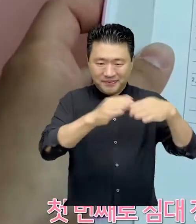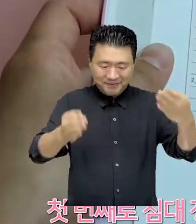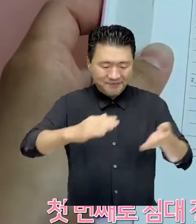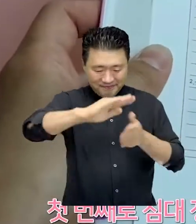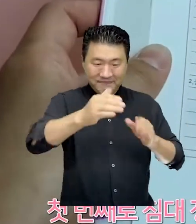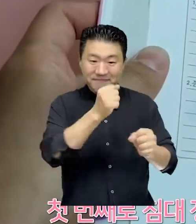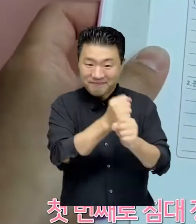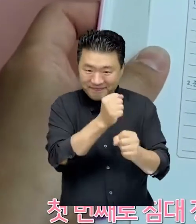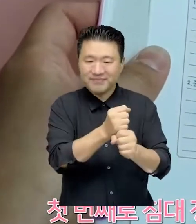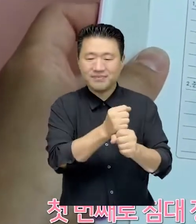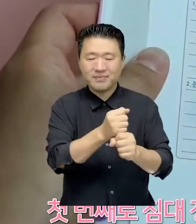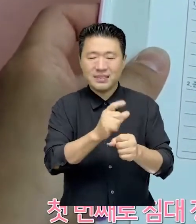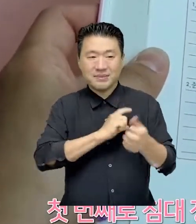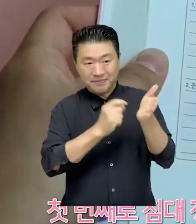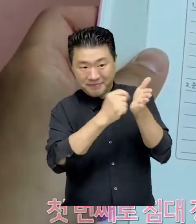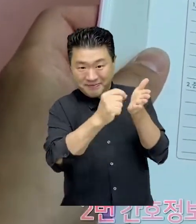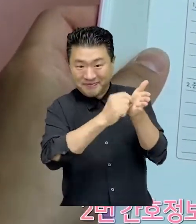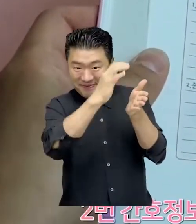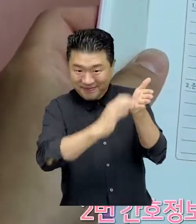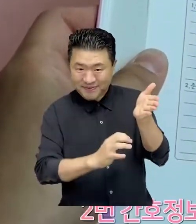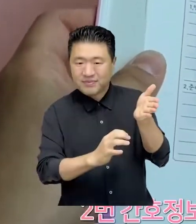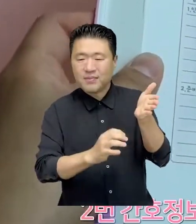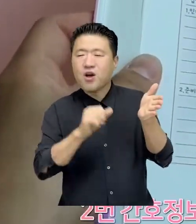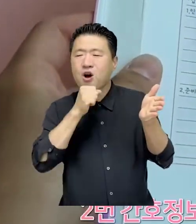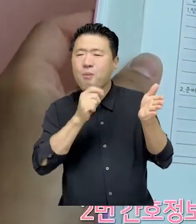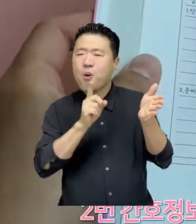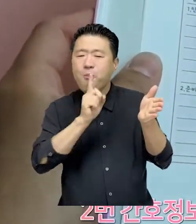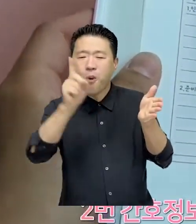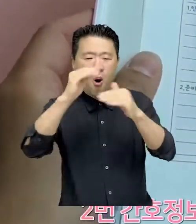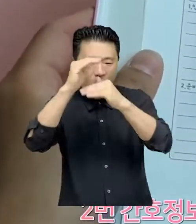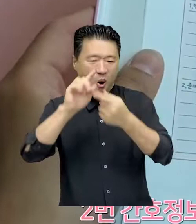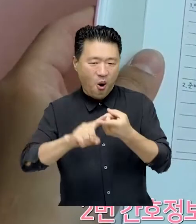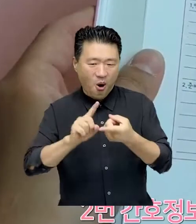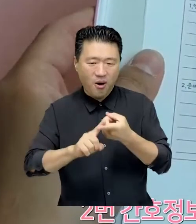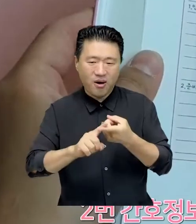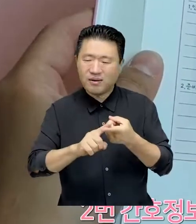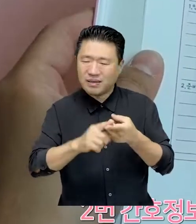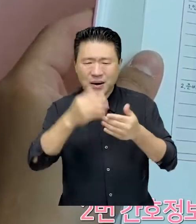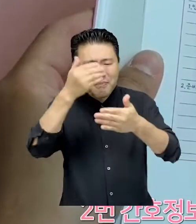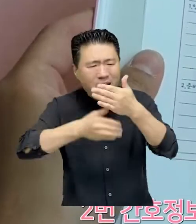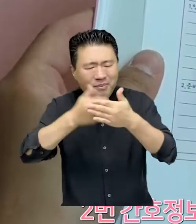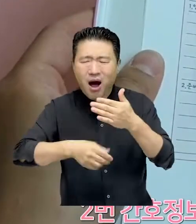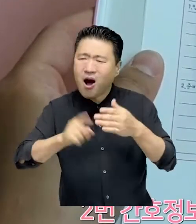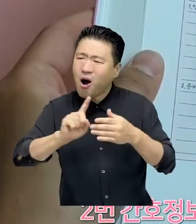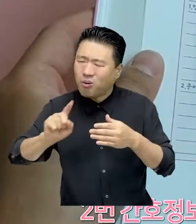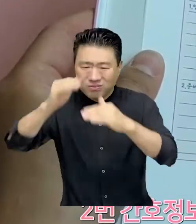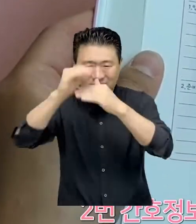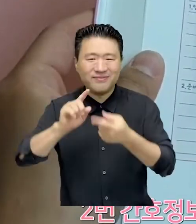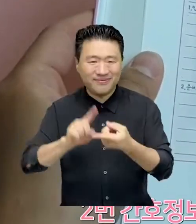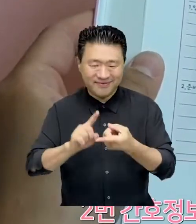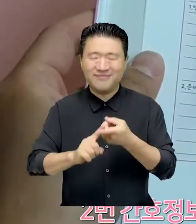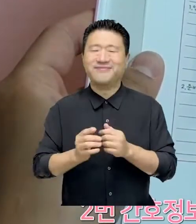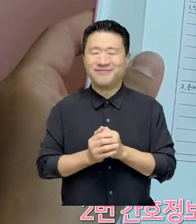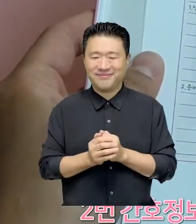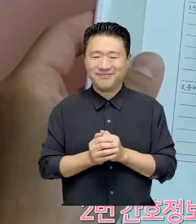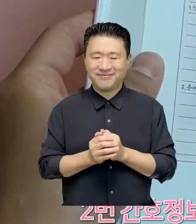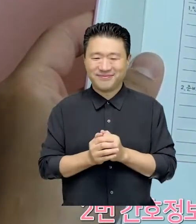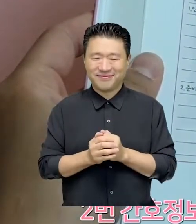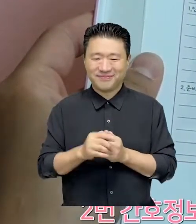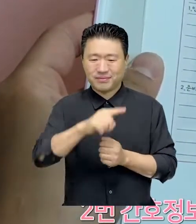침상 준비, 네임 라벨이나 다른 안내문 같은 거 준비해 놓은 거고요. 입원 간호 정보에서 내가 꼭 봐야 되는